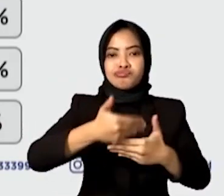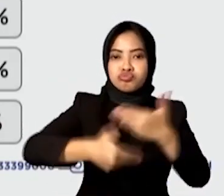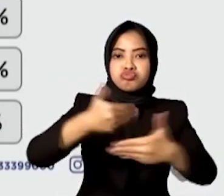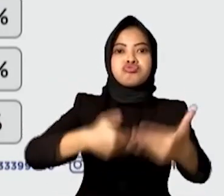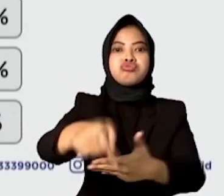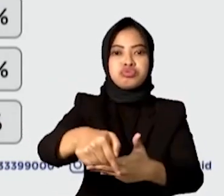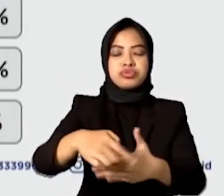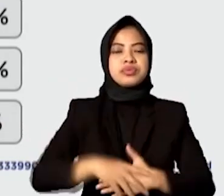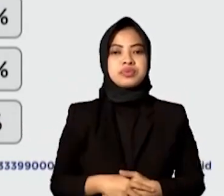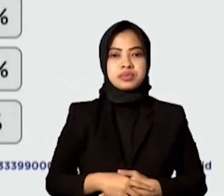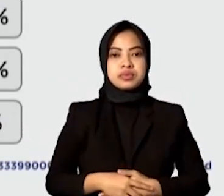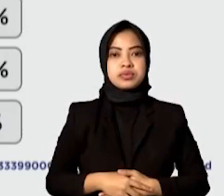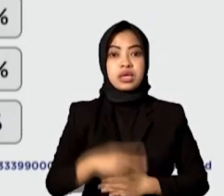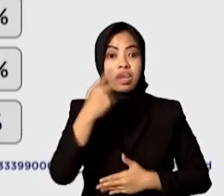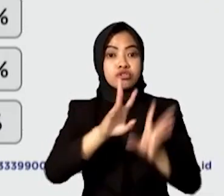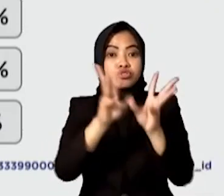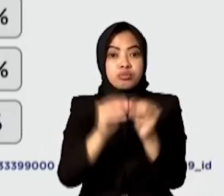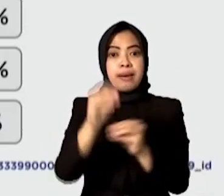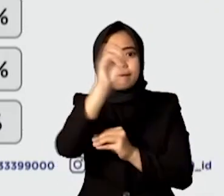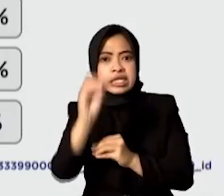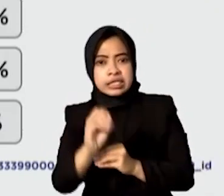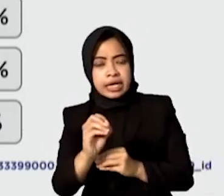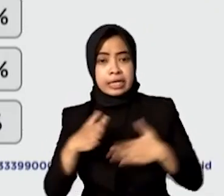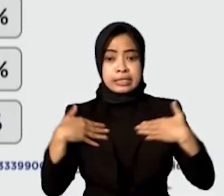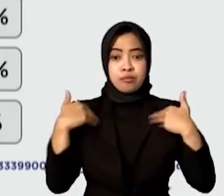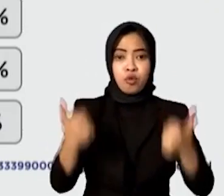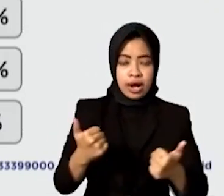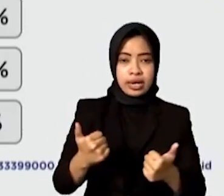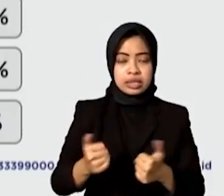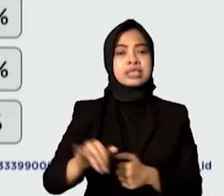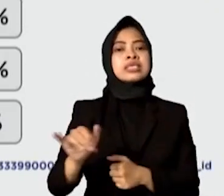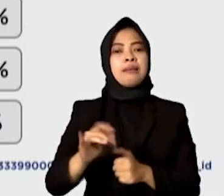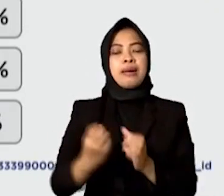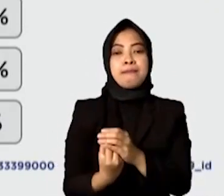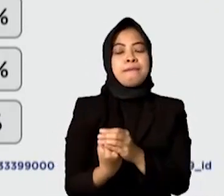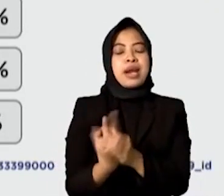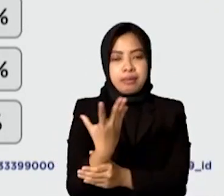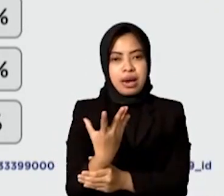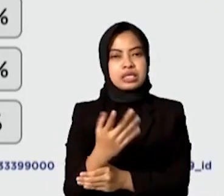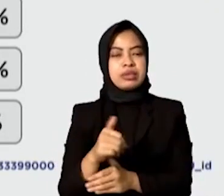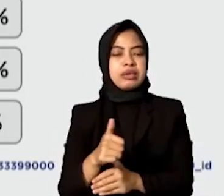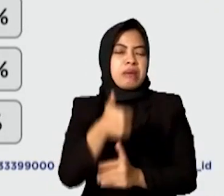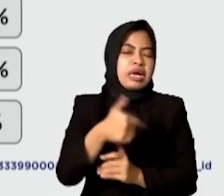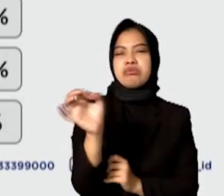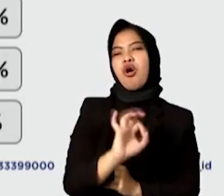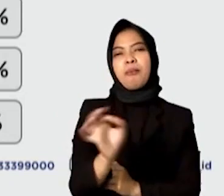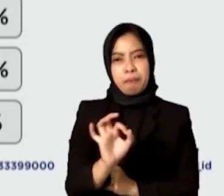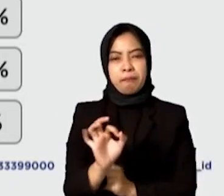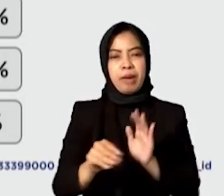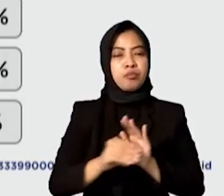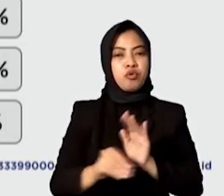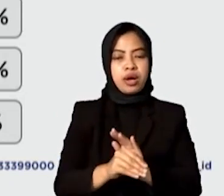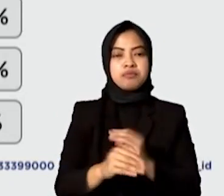jadi Jika dilihat dari persentase kesembuhan Papua juga mengalami perkembangan yang kurang baik